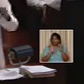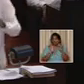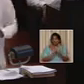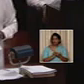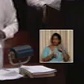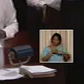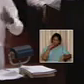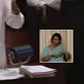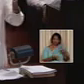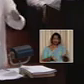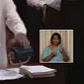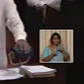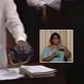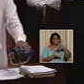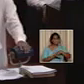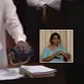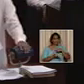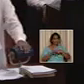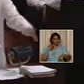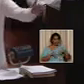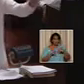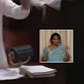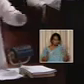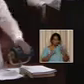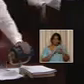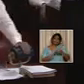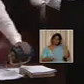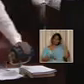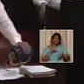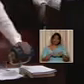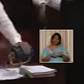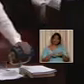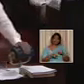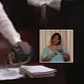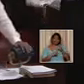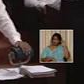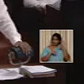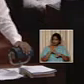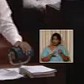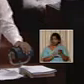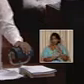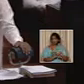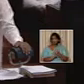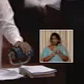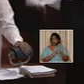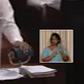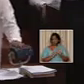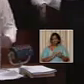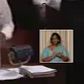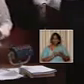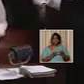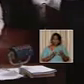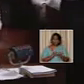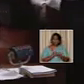තියන්න මැතිවරණේ. පළාත් පාලන මැතිවරණේ තියන්න ඒක තියන්න බය නම් තියන්න ජනාධිපතිවරණේ. ජනාධිපතිවරණයේ වේලාසනින් පැවැත්වීම සඳහා ඒ